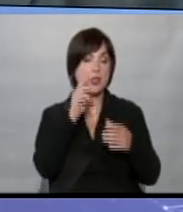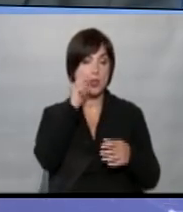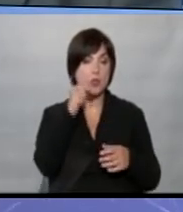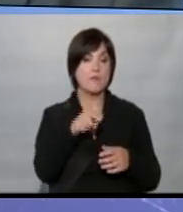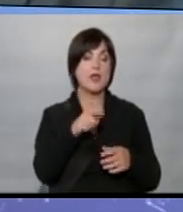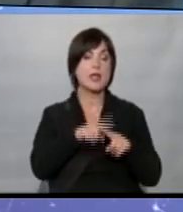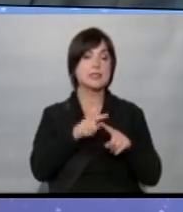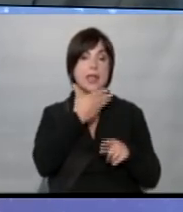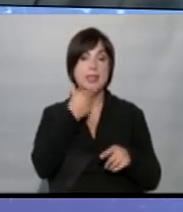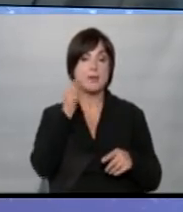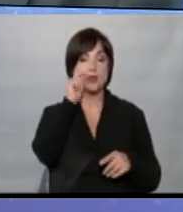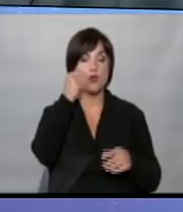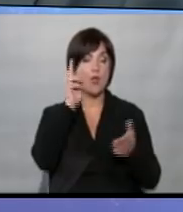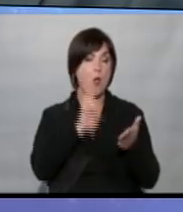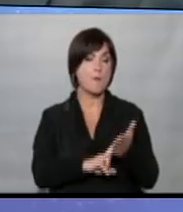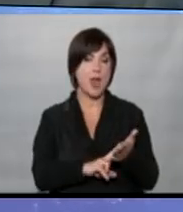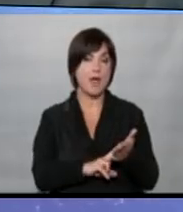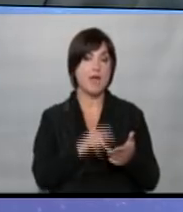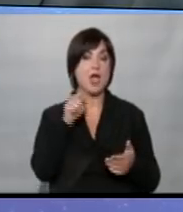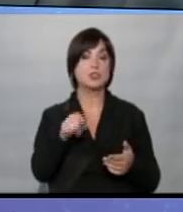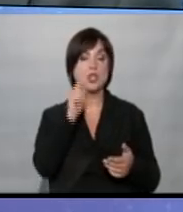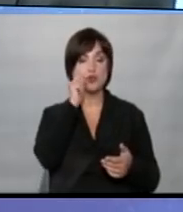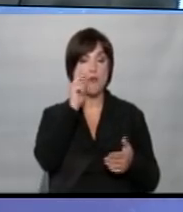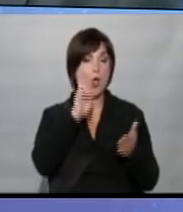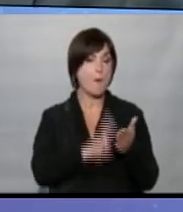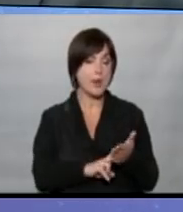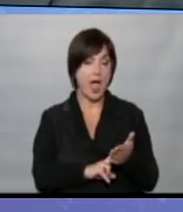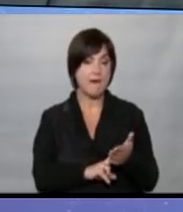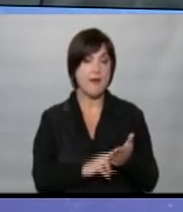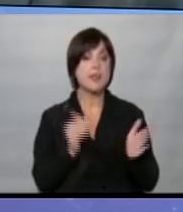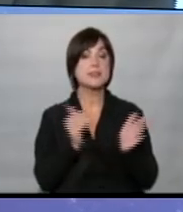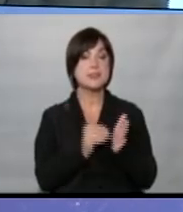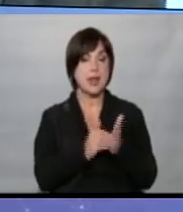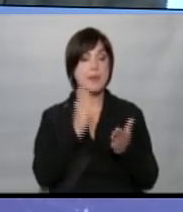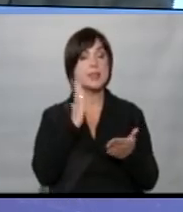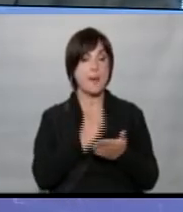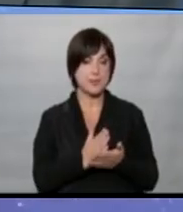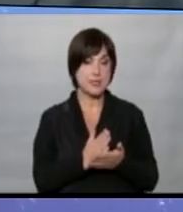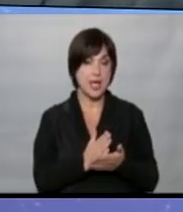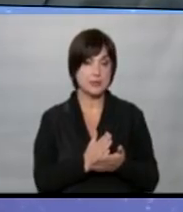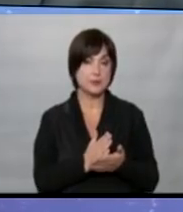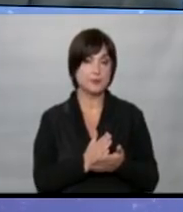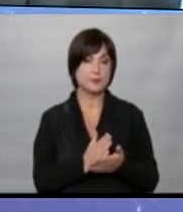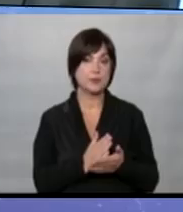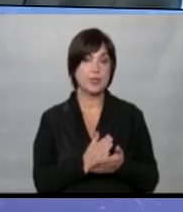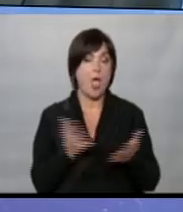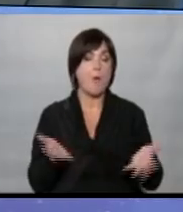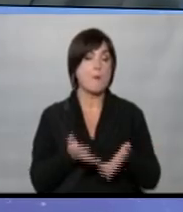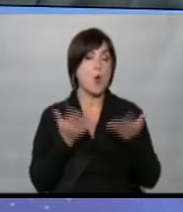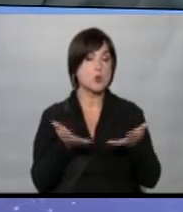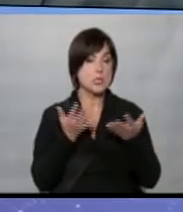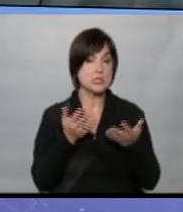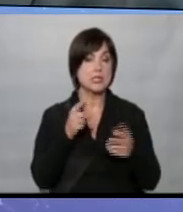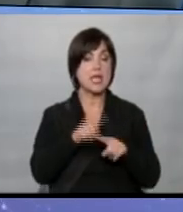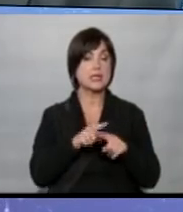нема никакви човекови права. А тие човекови права треба да бидат поттикнати,